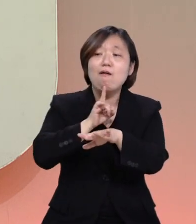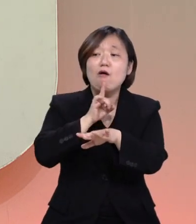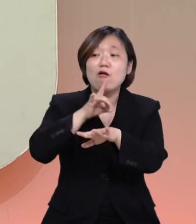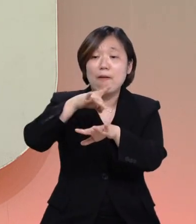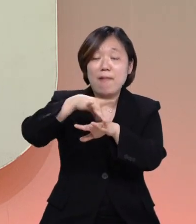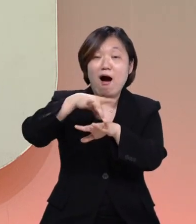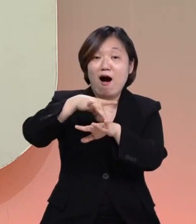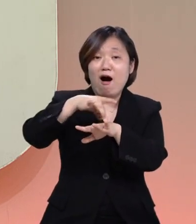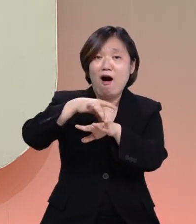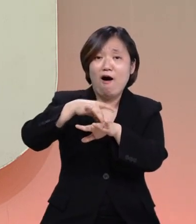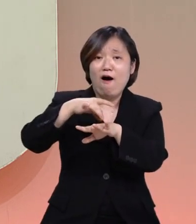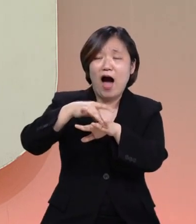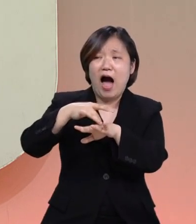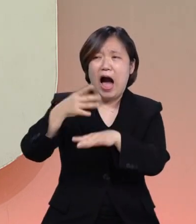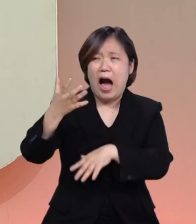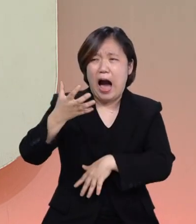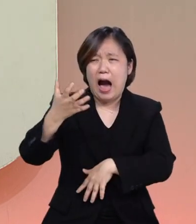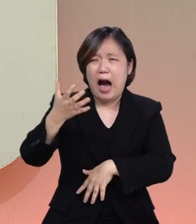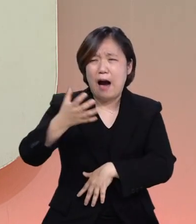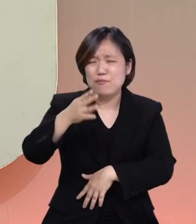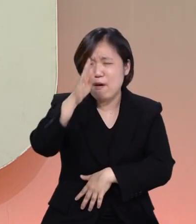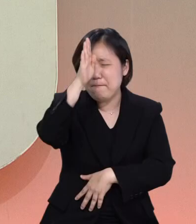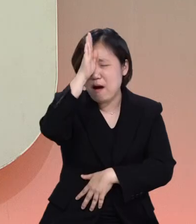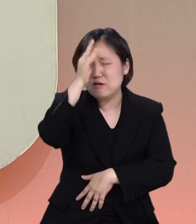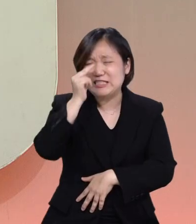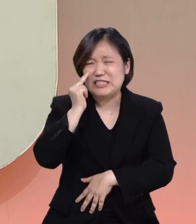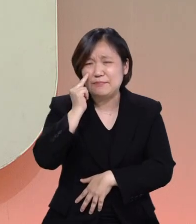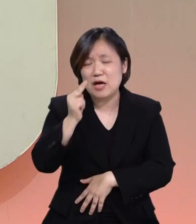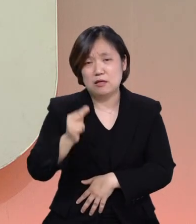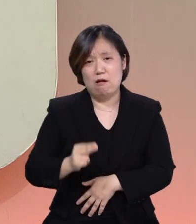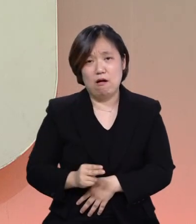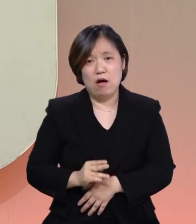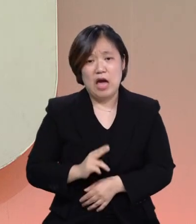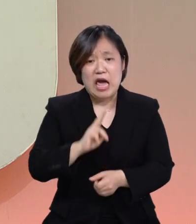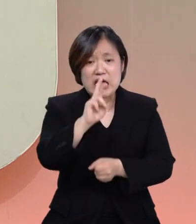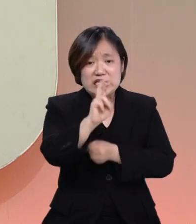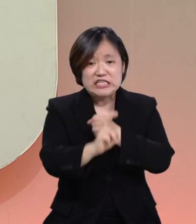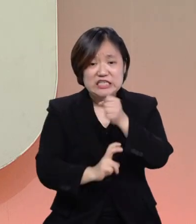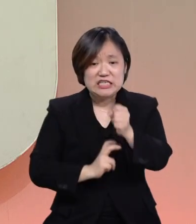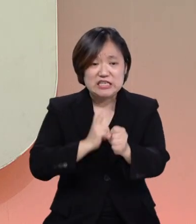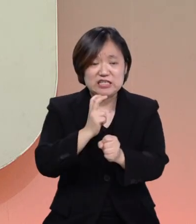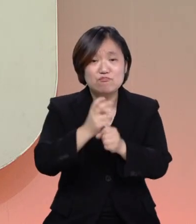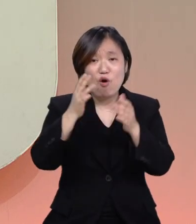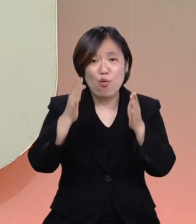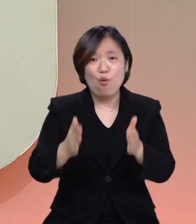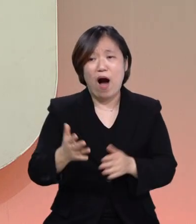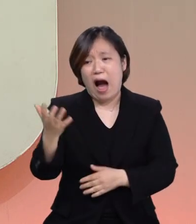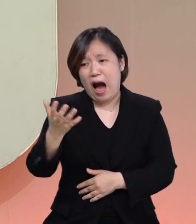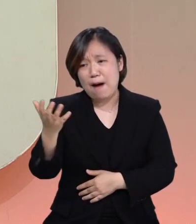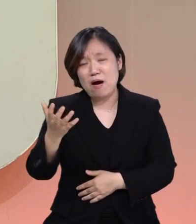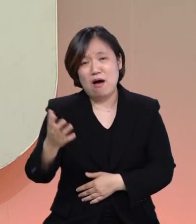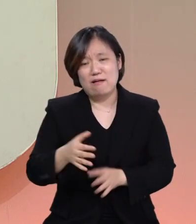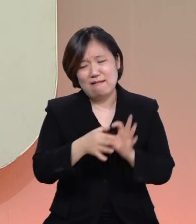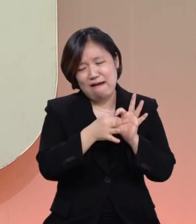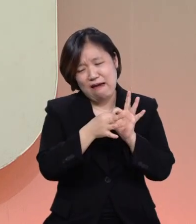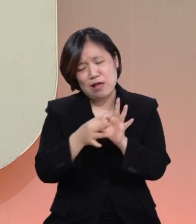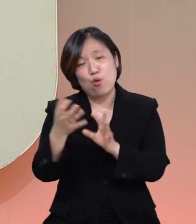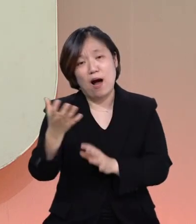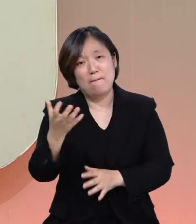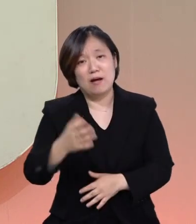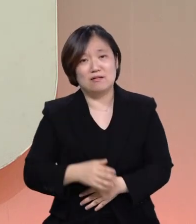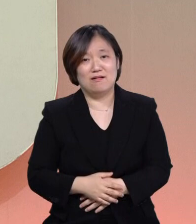너무나 아프고 통증이 심한데 20년이 되셨대요 20년 아이고 고생 많이 하셨겠어요